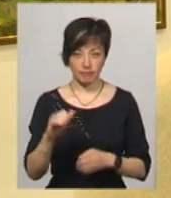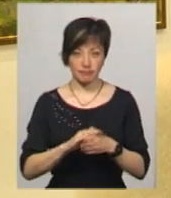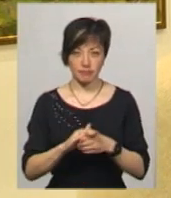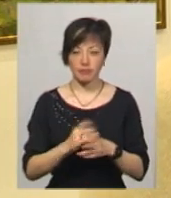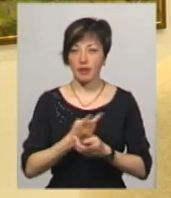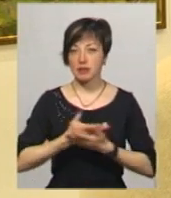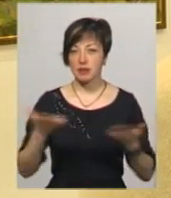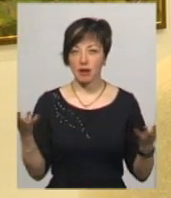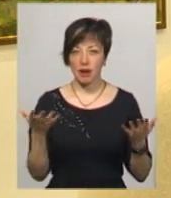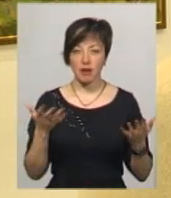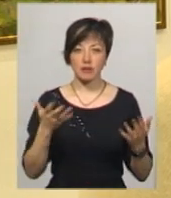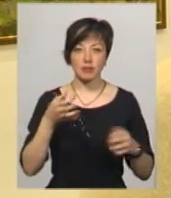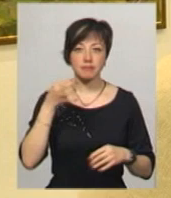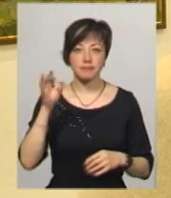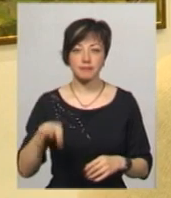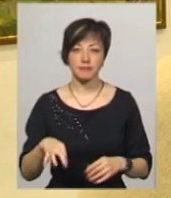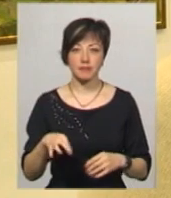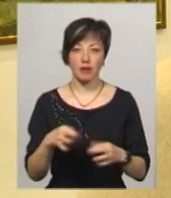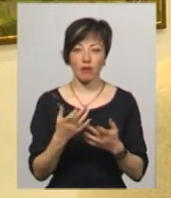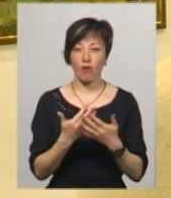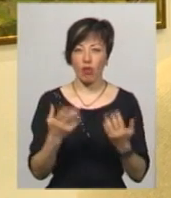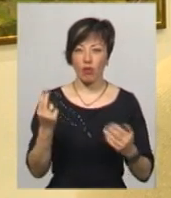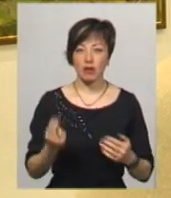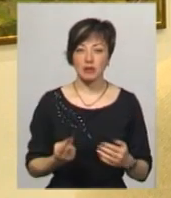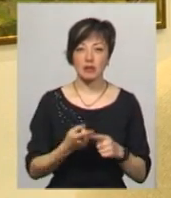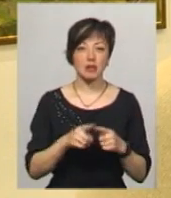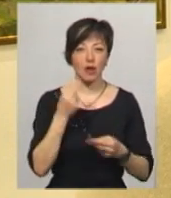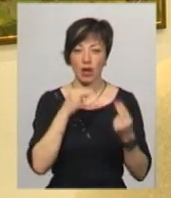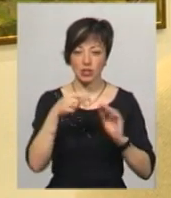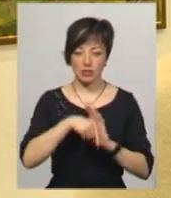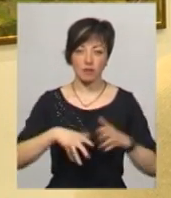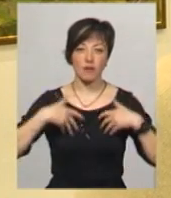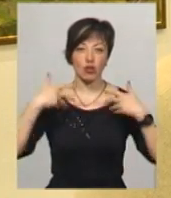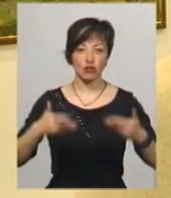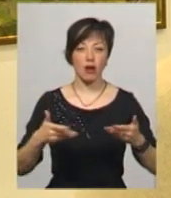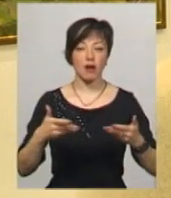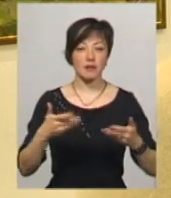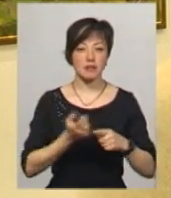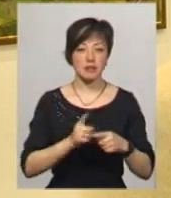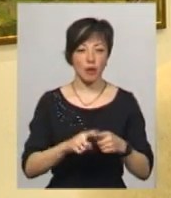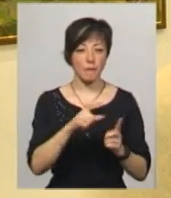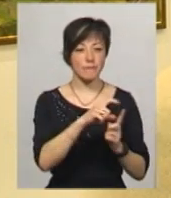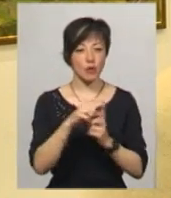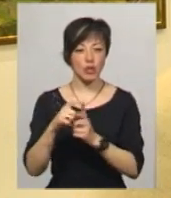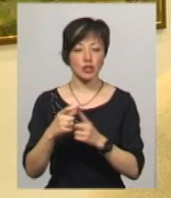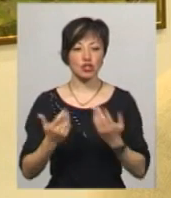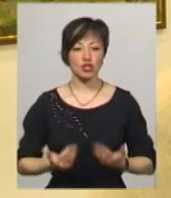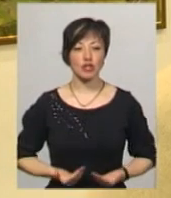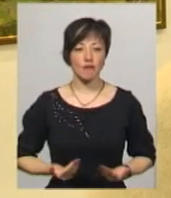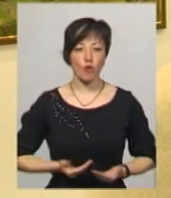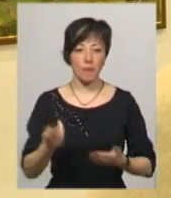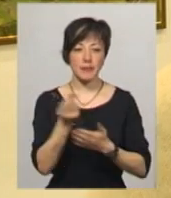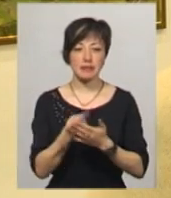яскравий, соковитий, колоритний, і він в найкращому сенсі виражає власне оце поняття.